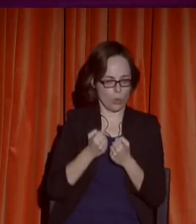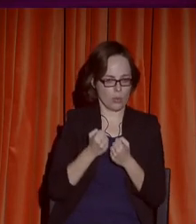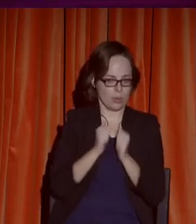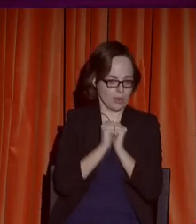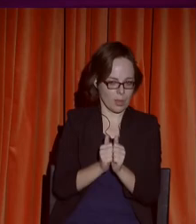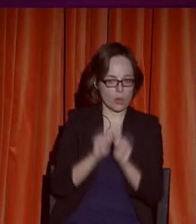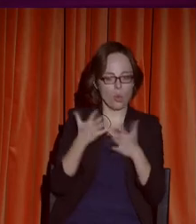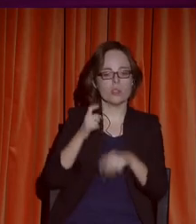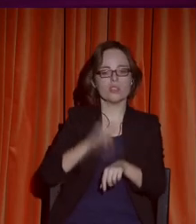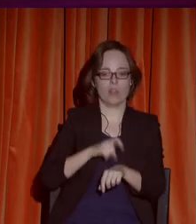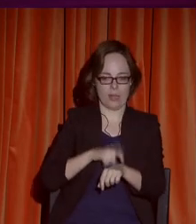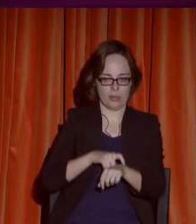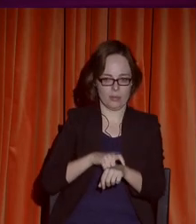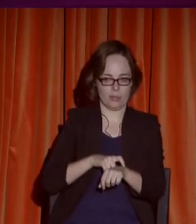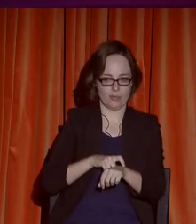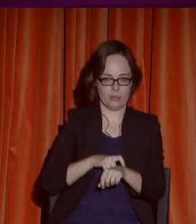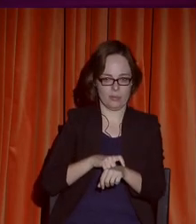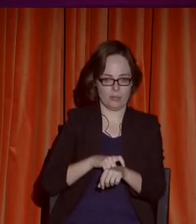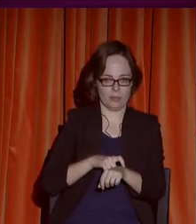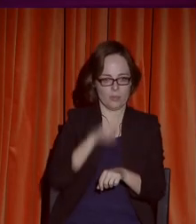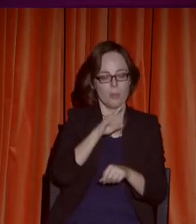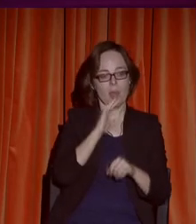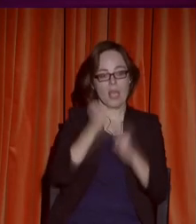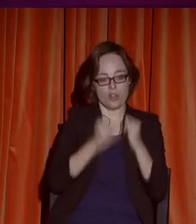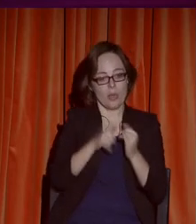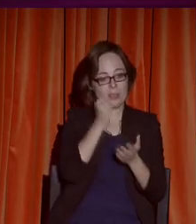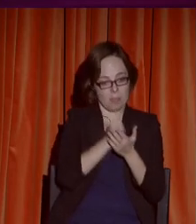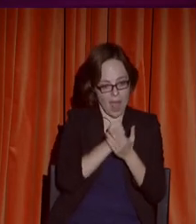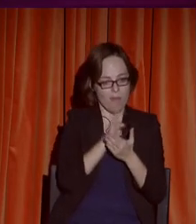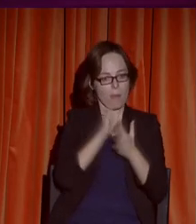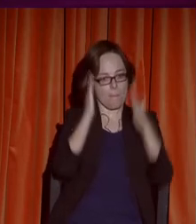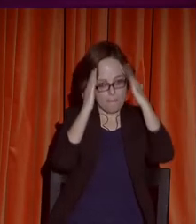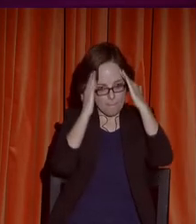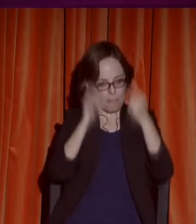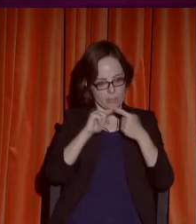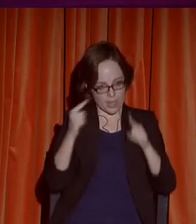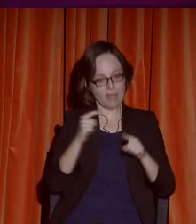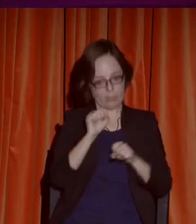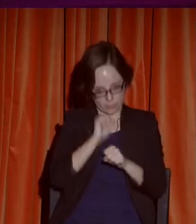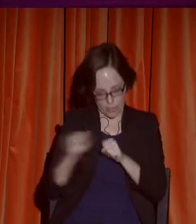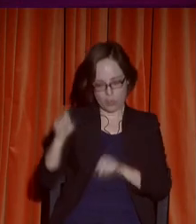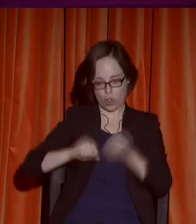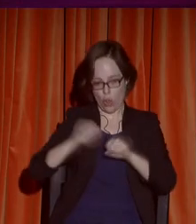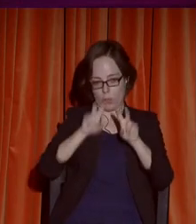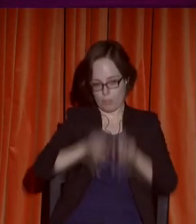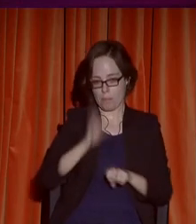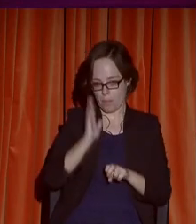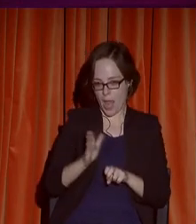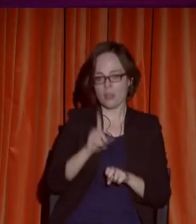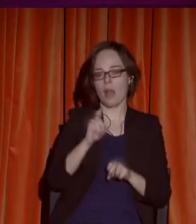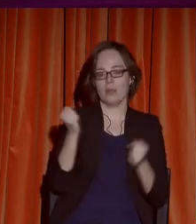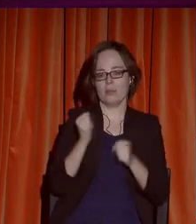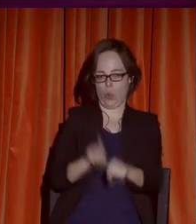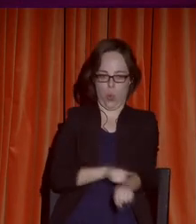rozpoznawania spraw merytorycznie zasadnych, bo tutaj ta kwestia jeszcze wymaga cały czas podjęcia